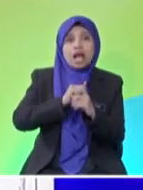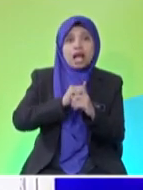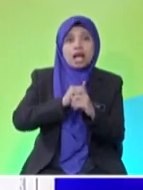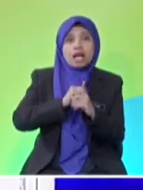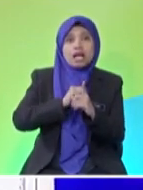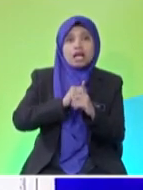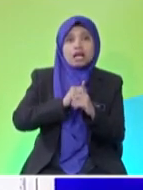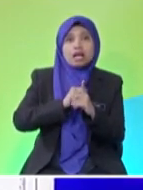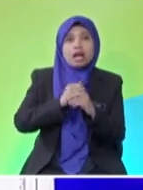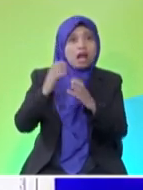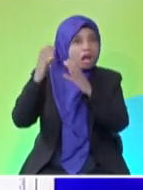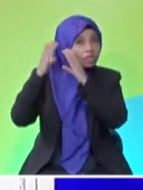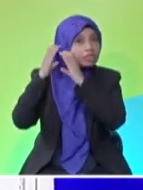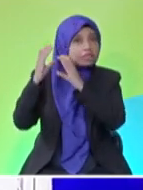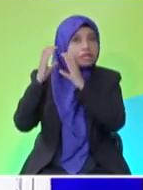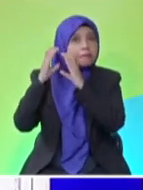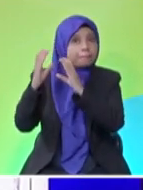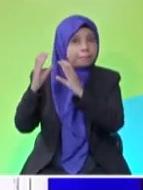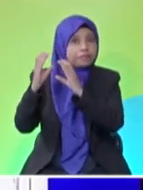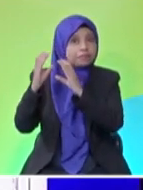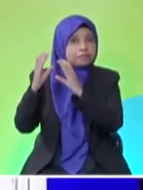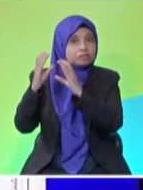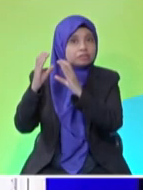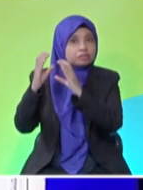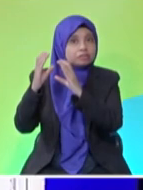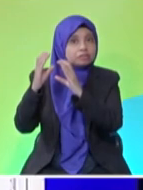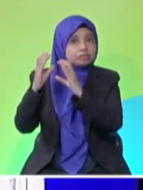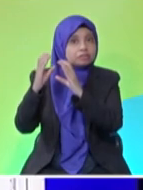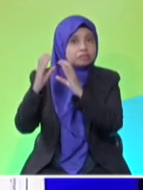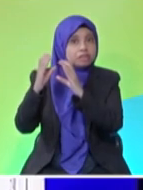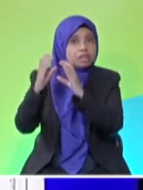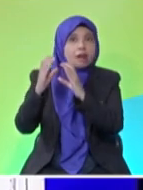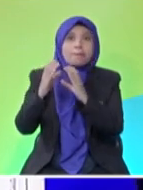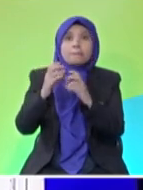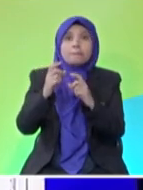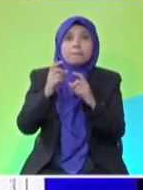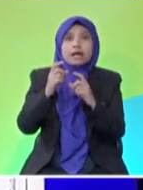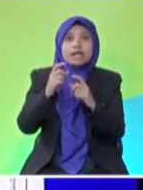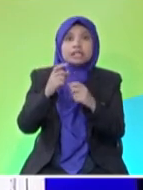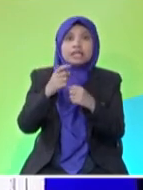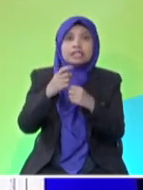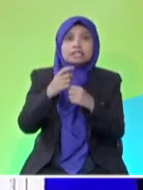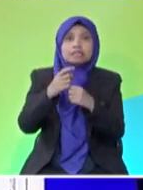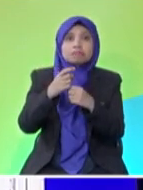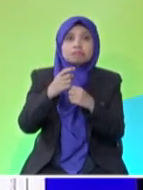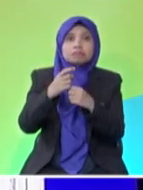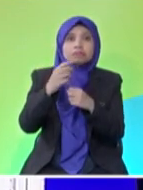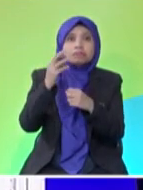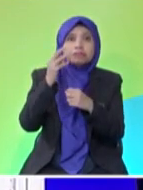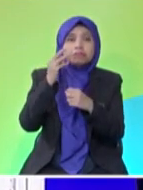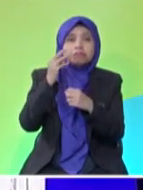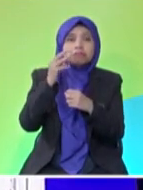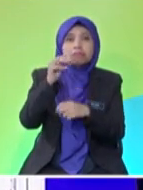ada kelapa kita ada manggis kemudian kita ada